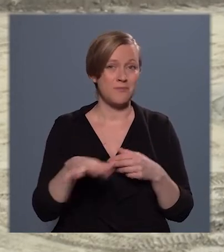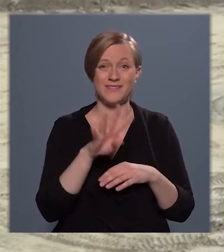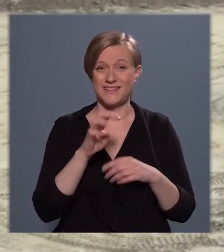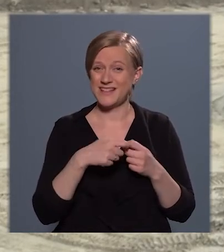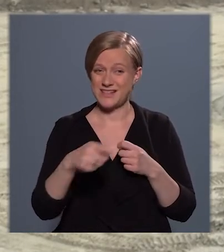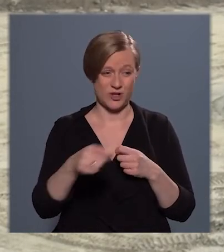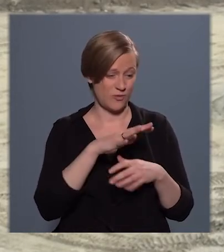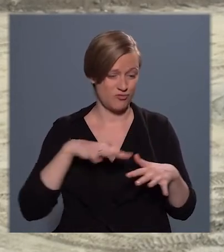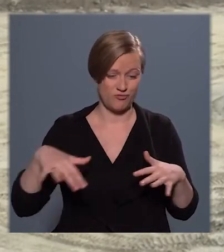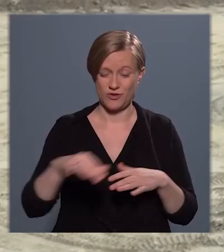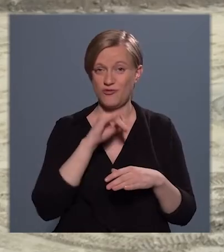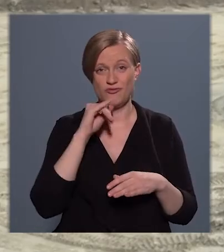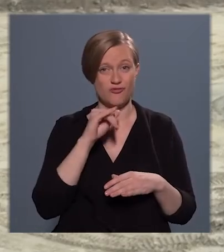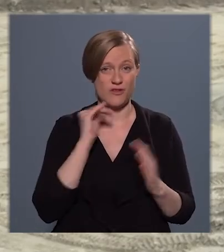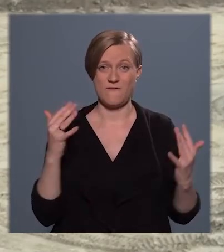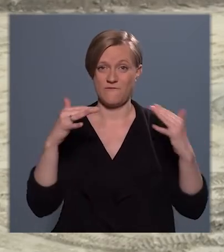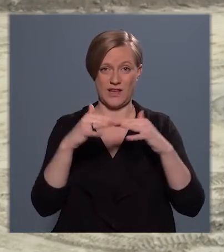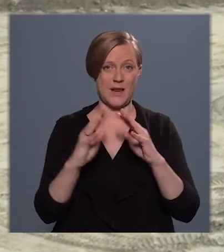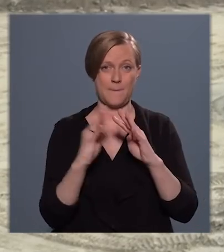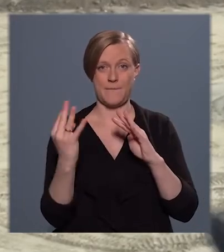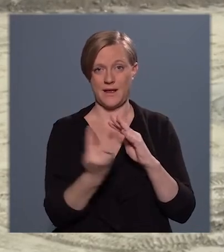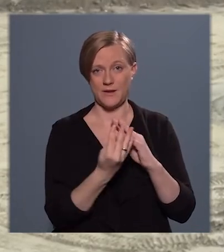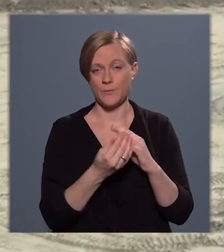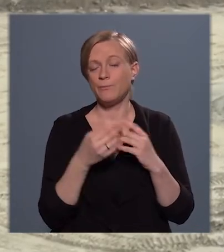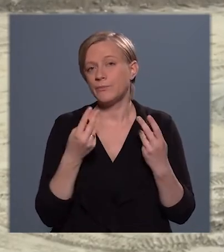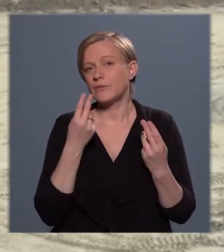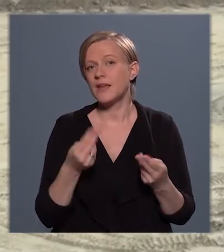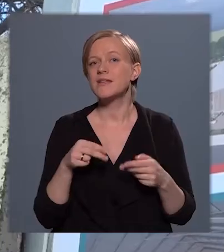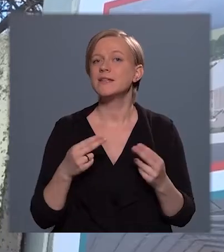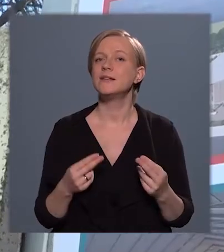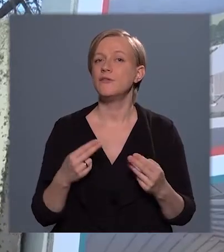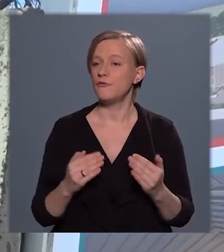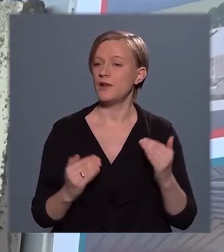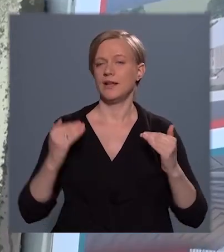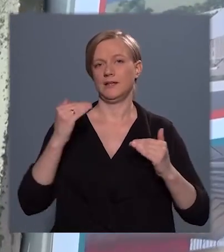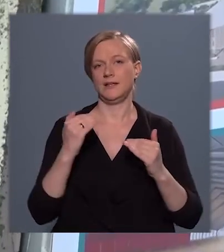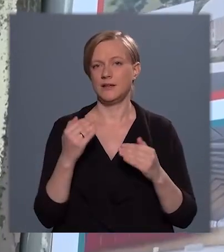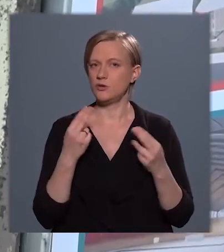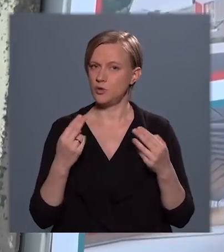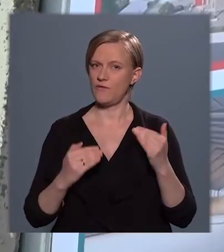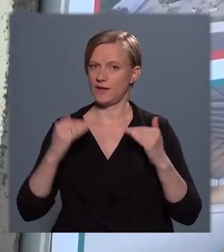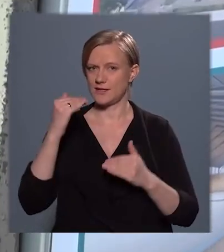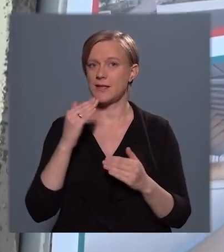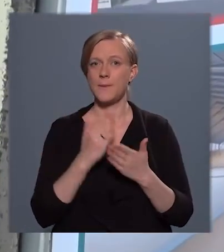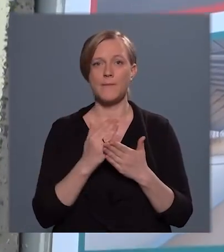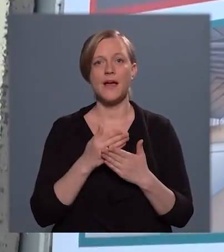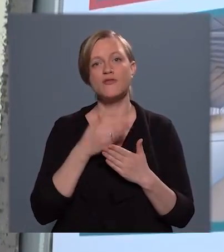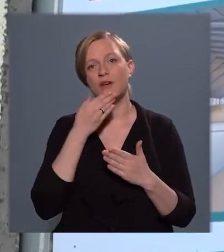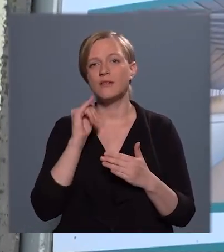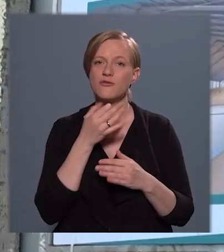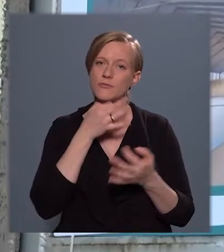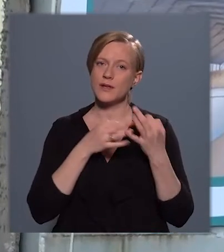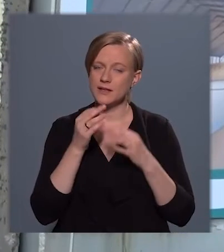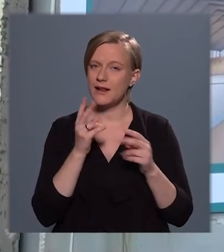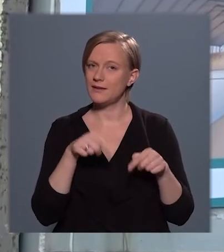nincs fedett pálya. Tehát úgy tűnik, hogy ennek a pályának az értéke felértékelődik, növekszik, hiszen már a csehek is kérdezték, hogy lehet-e itt